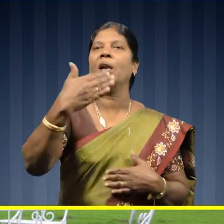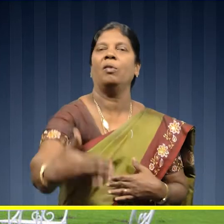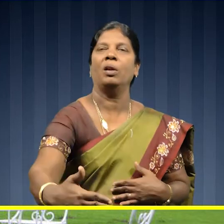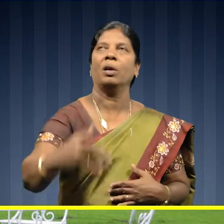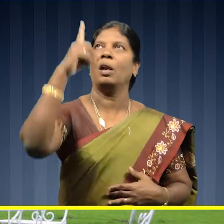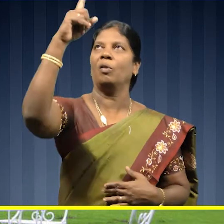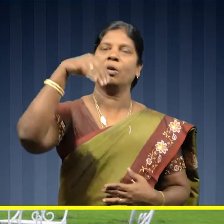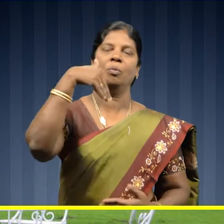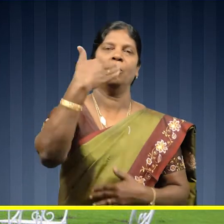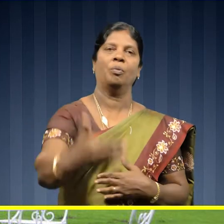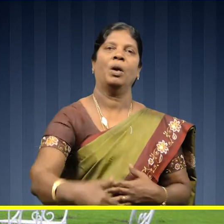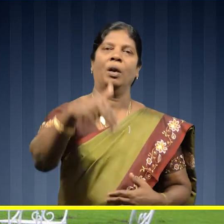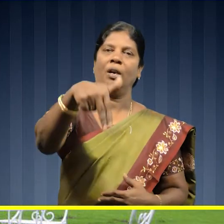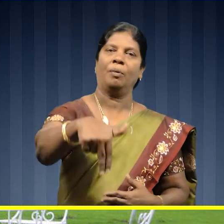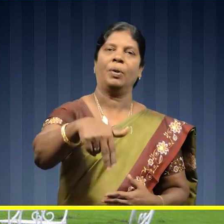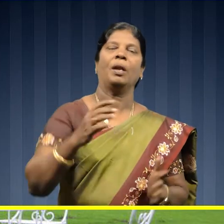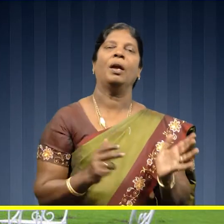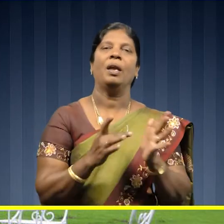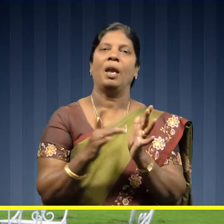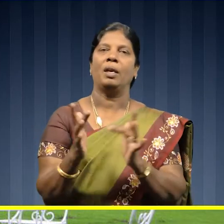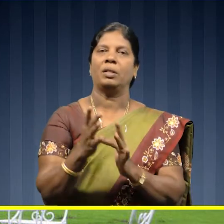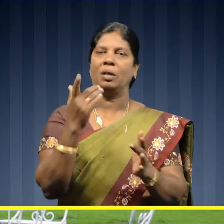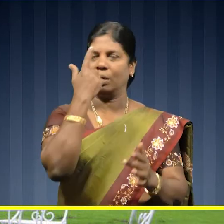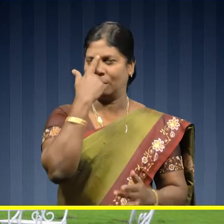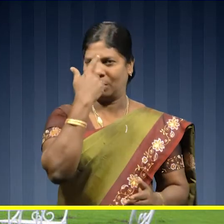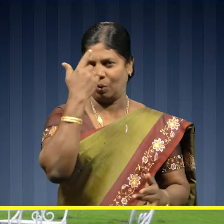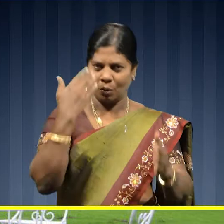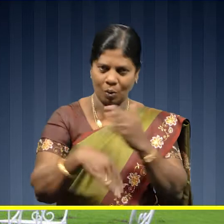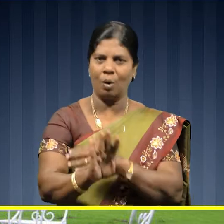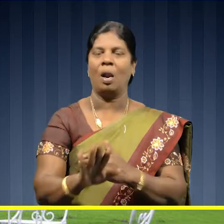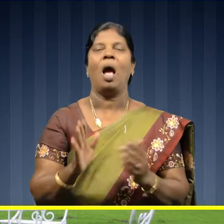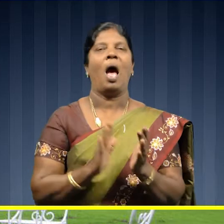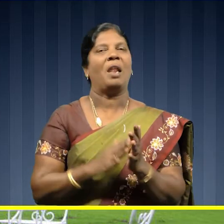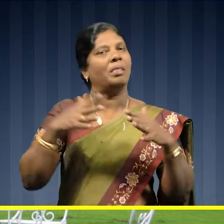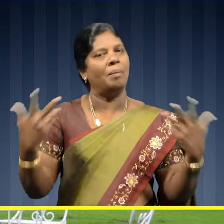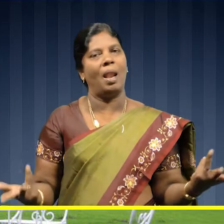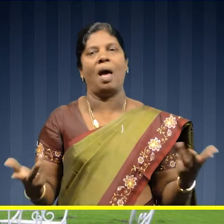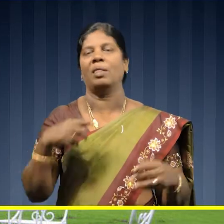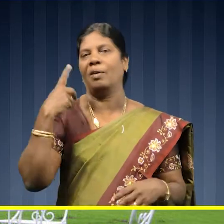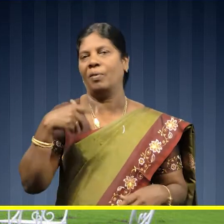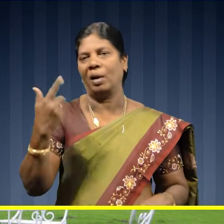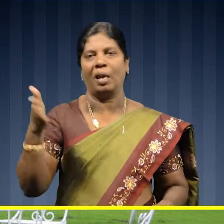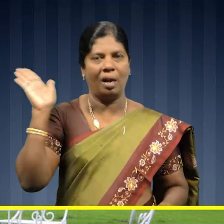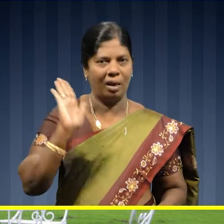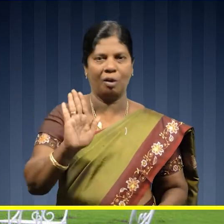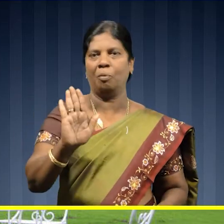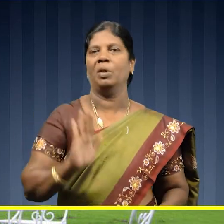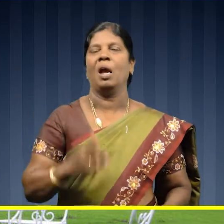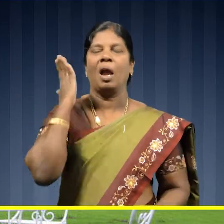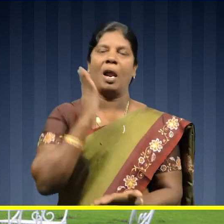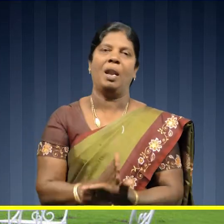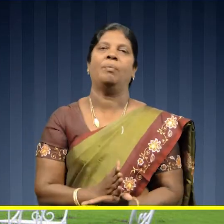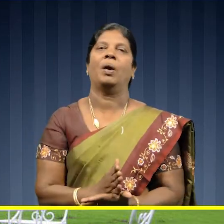நீங்கள் கடவுளுக்கு முன்பாக நிற்பீர்கள். உங்களுடைய வாழ்க்கை இயேசு கிறிஸ்துவுக்குள் இல்லாத அர்த்தமற்ற